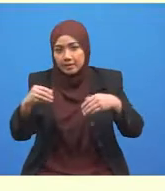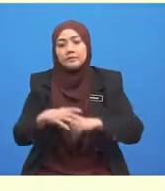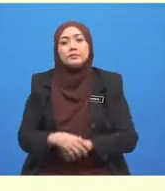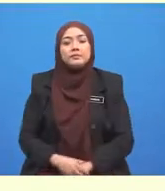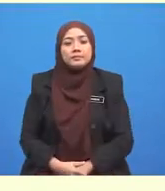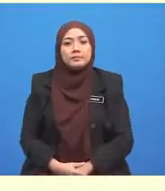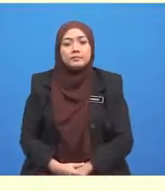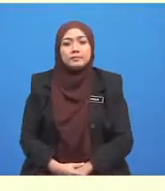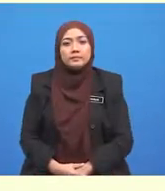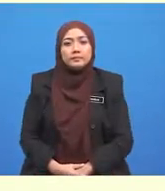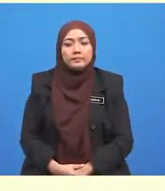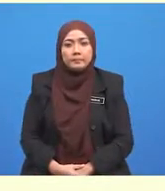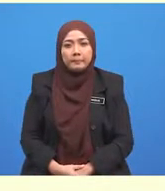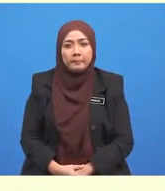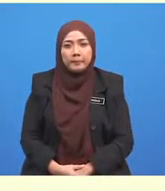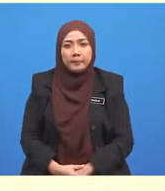ini.